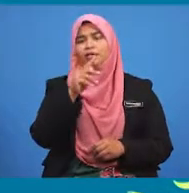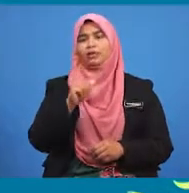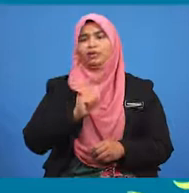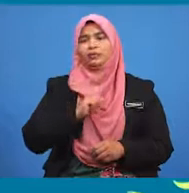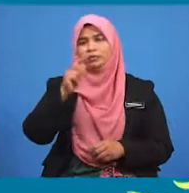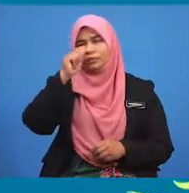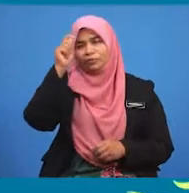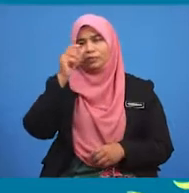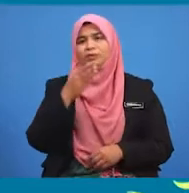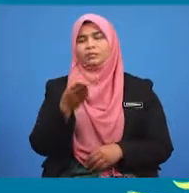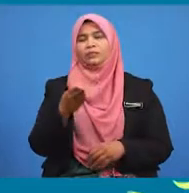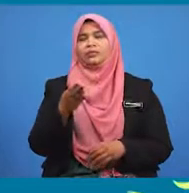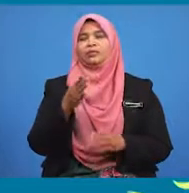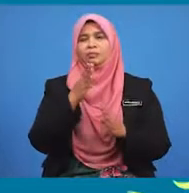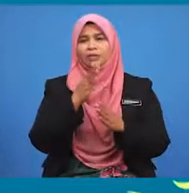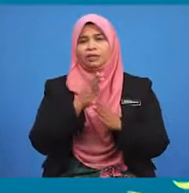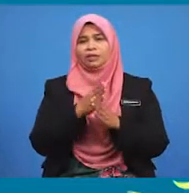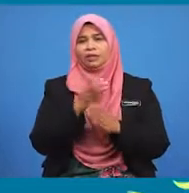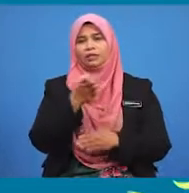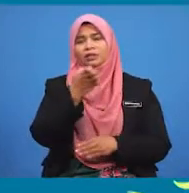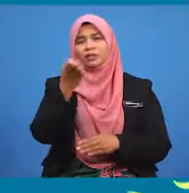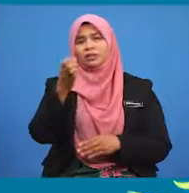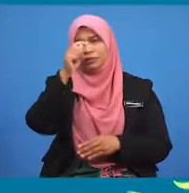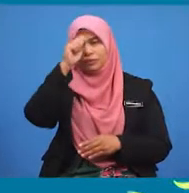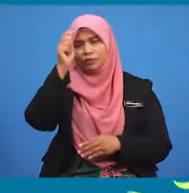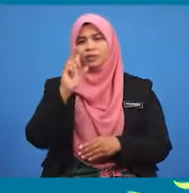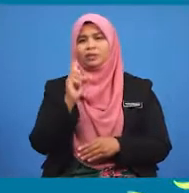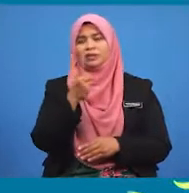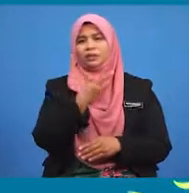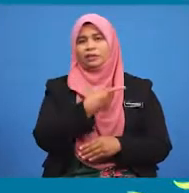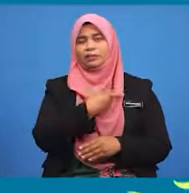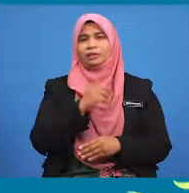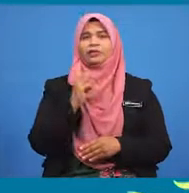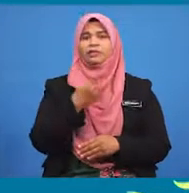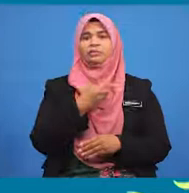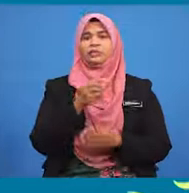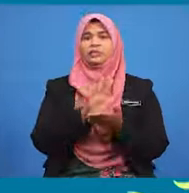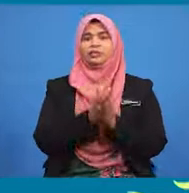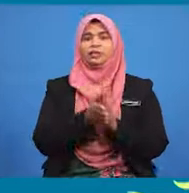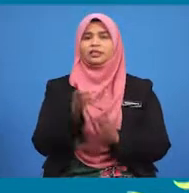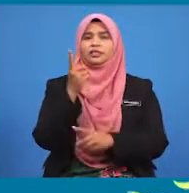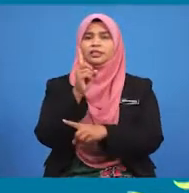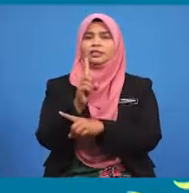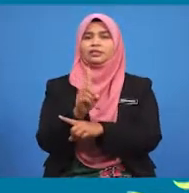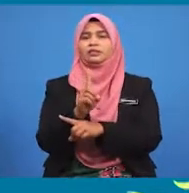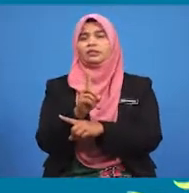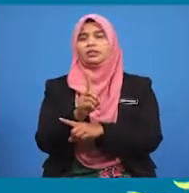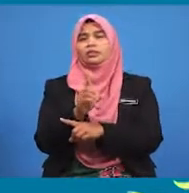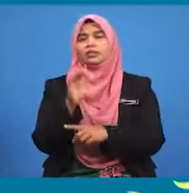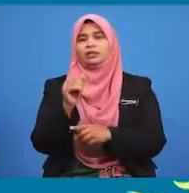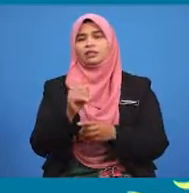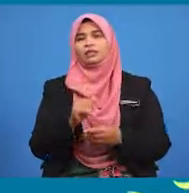menjawab, benar, Engkaulah Tuhan kami. Kami menjadi saksi yang demikian